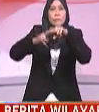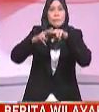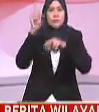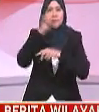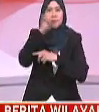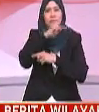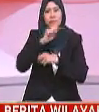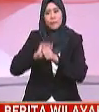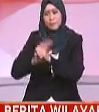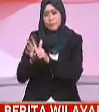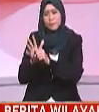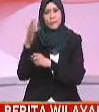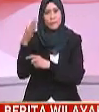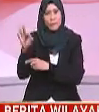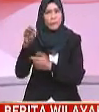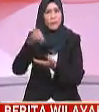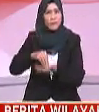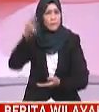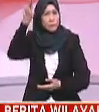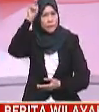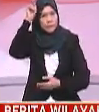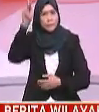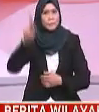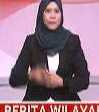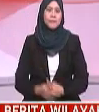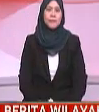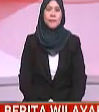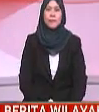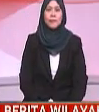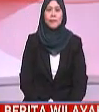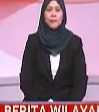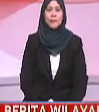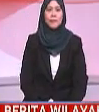mendadak kes COVID-19 di Kelantan.